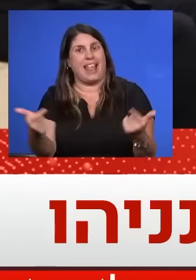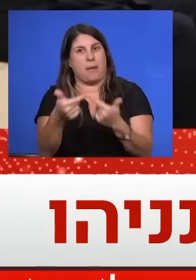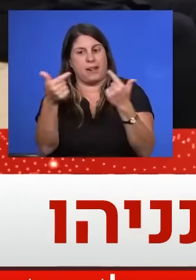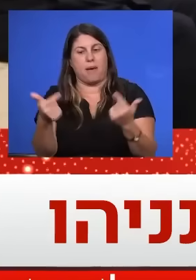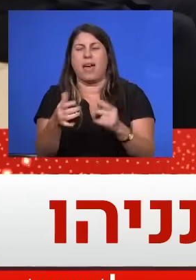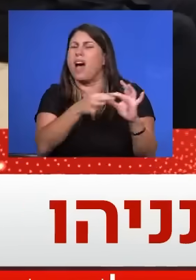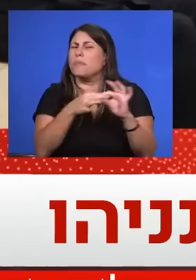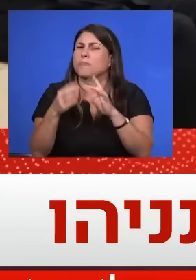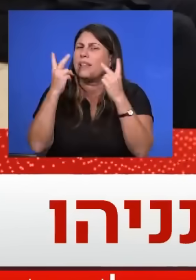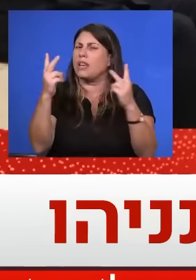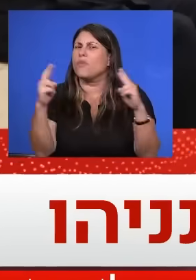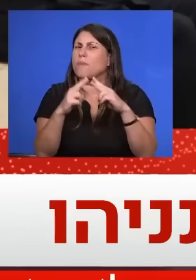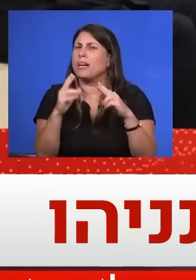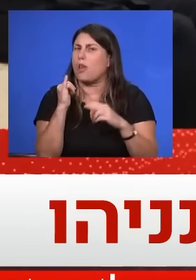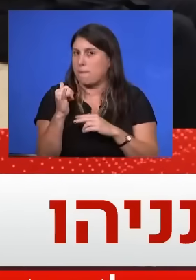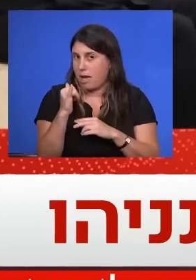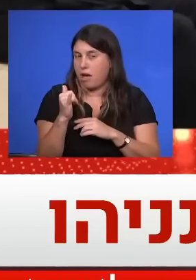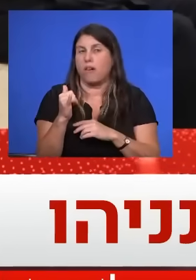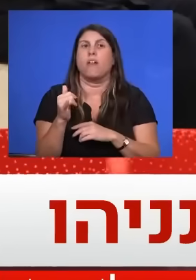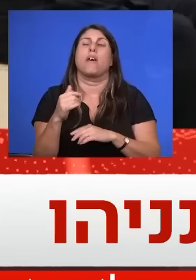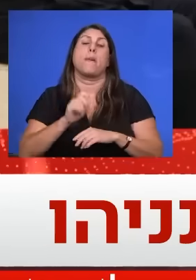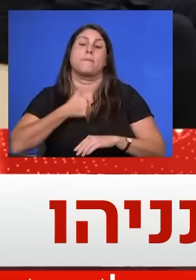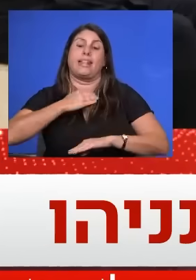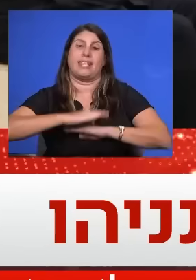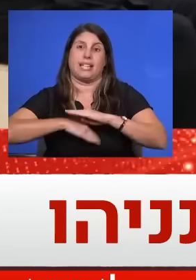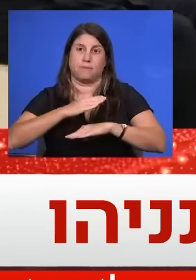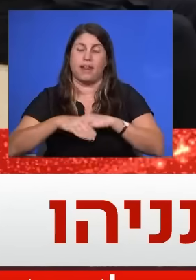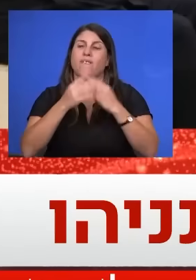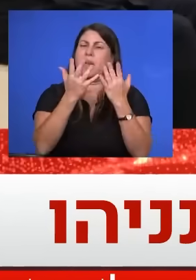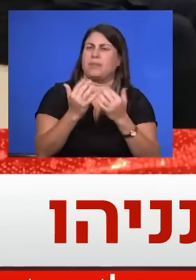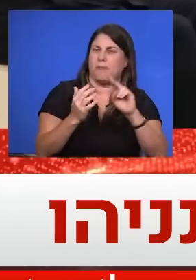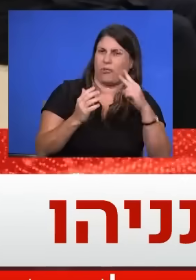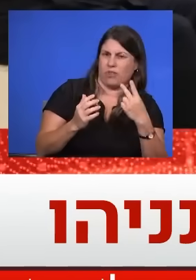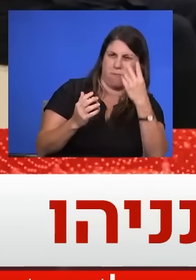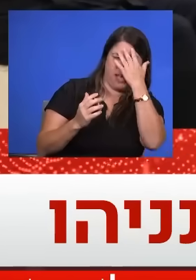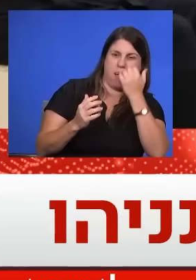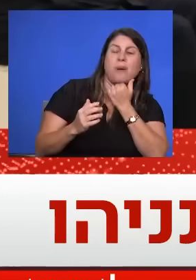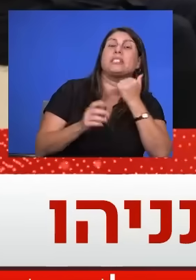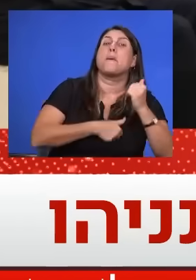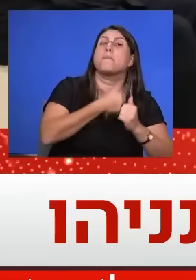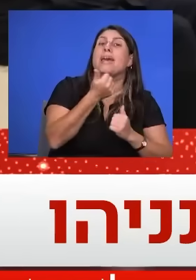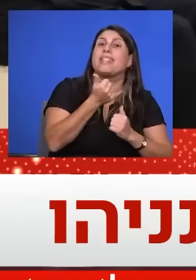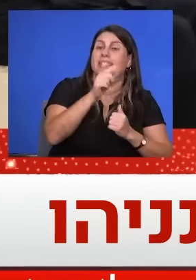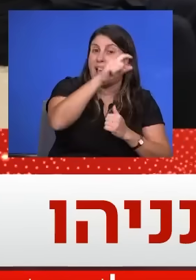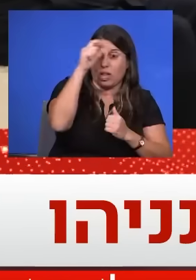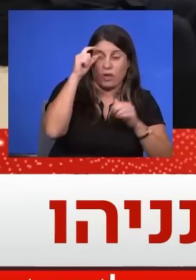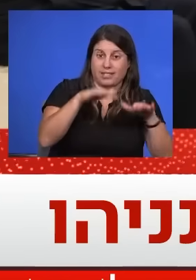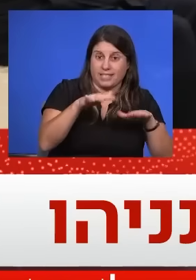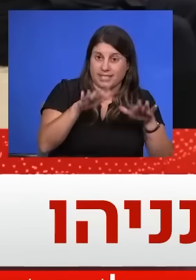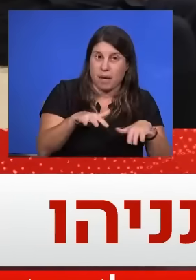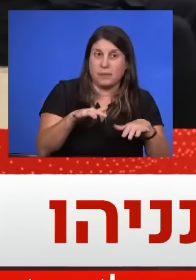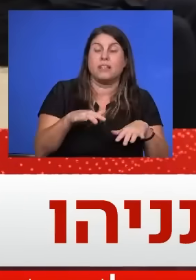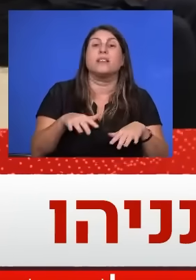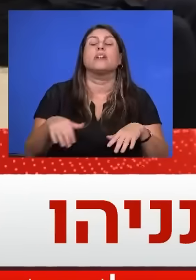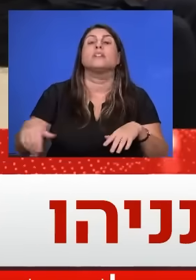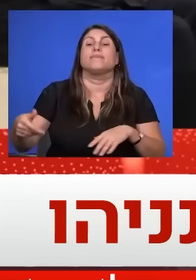מהפגישה היום הוא כדלקמן: מנהיג חיזבאללה עדיין עם מספר 2 בחמאס ועם מנהיג הג'יהאד האיסלאמי, במה שהגורמים השונים במחנה הפרו-איראני צריכים לעשות